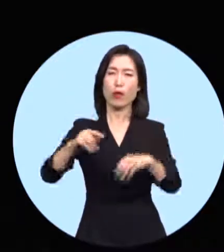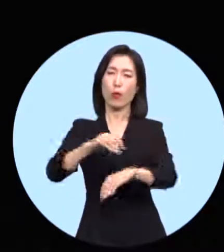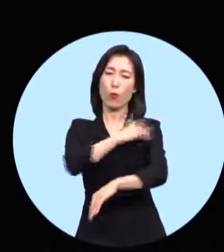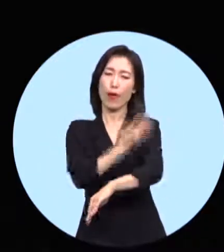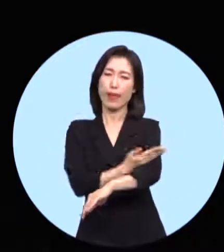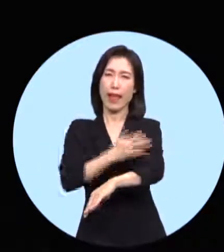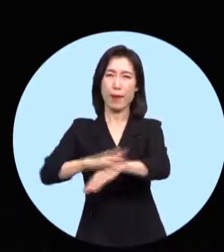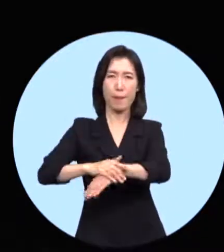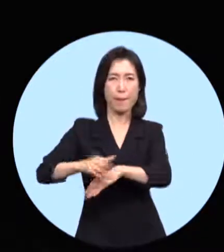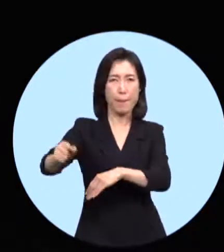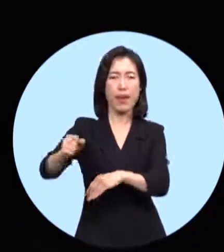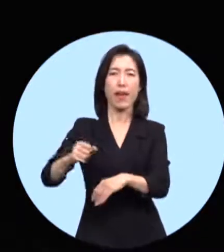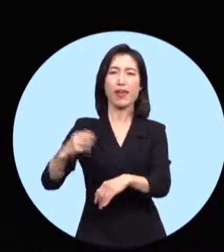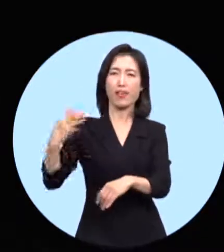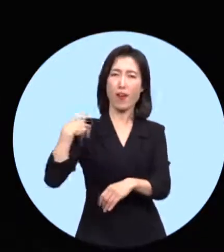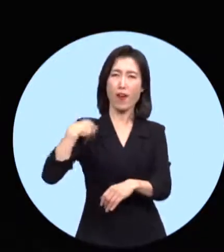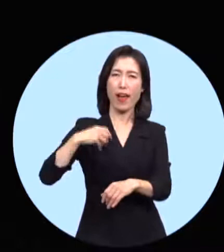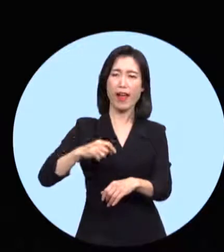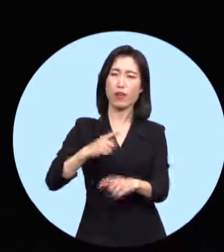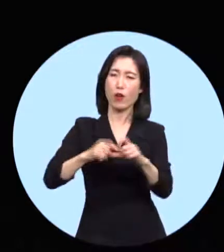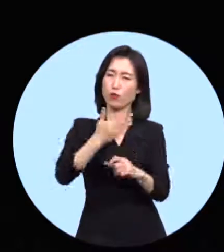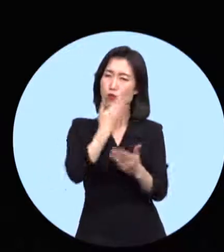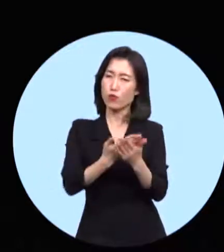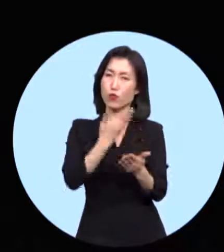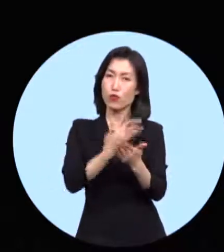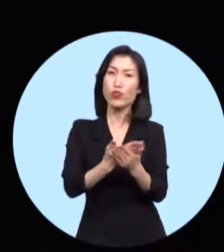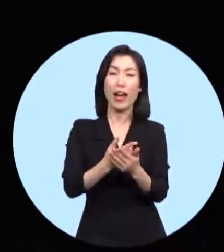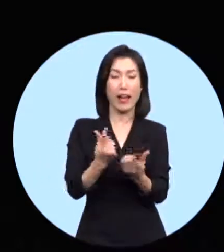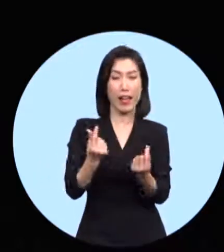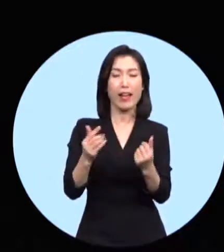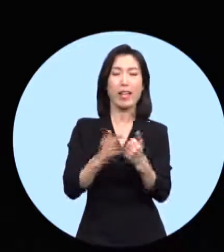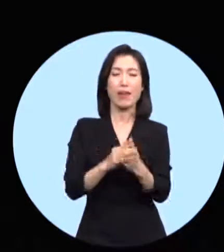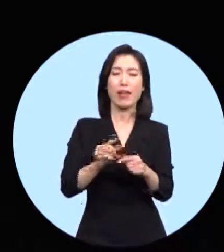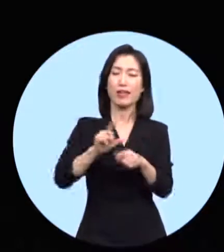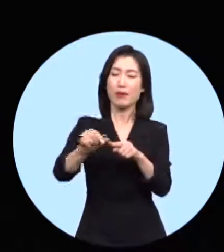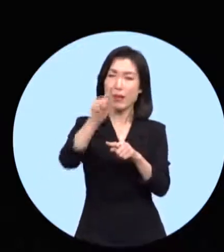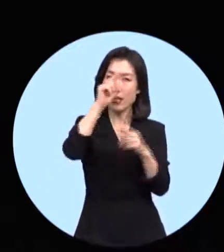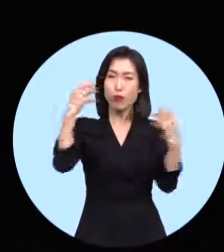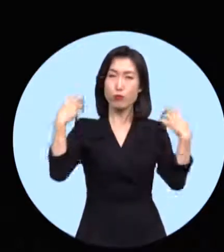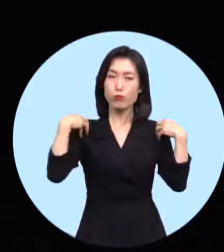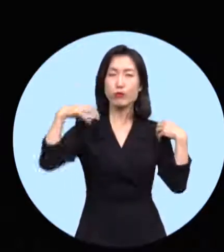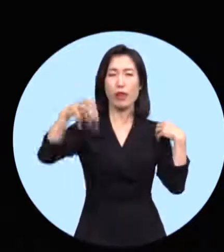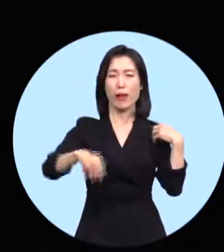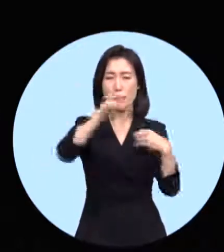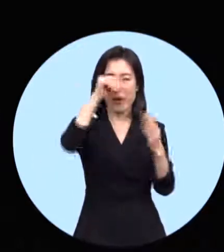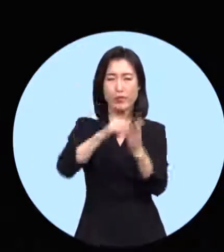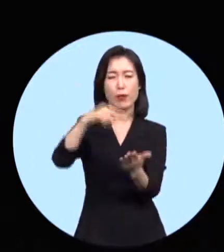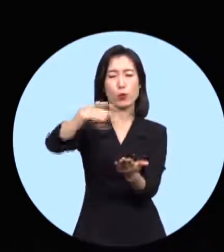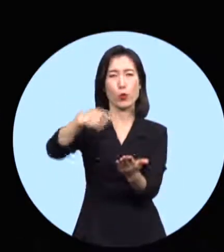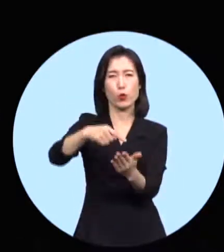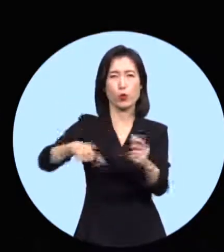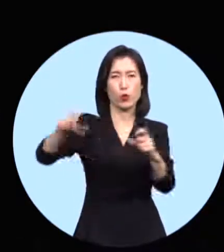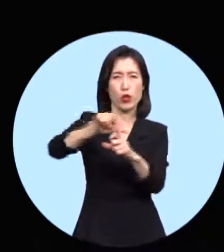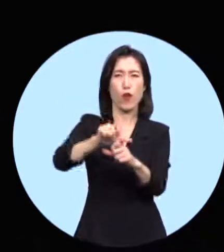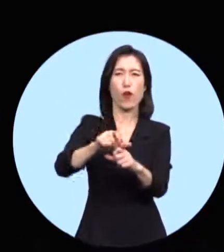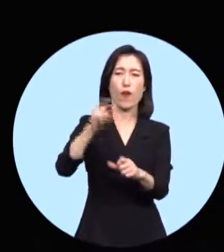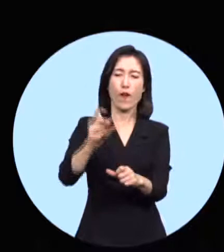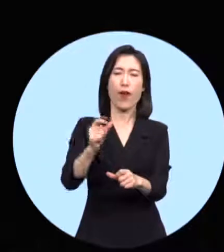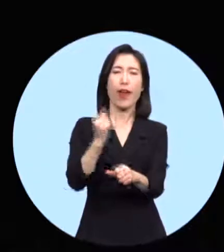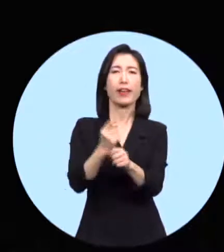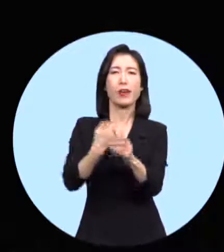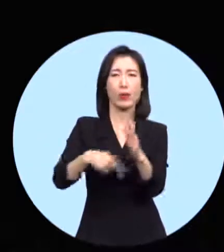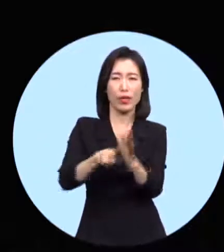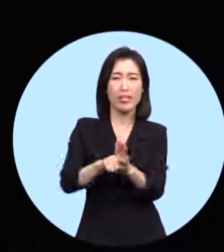역할 확대를 강조하셨는데요. 오늘은 지방정부의 평생교육을 강화하는 역할이라는